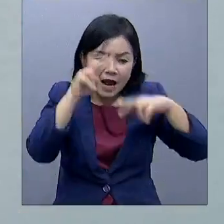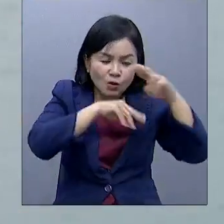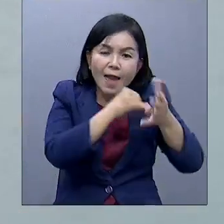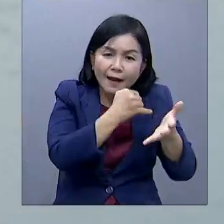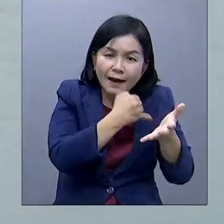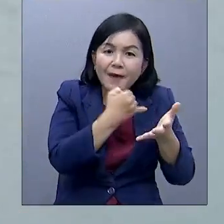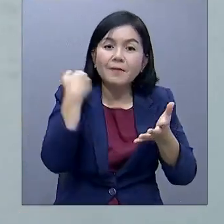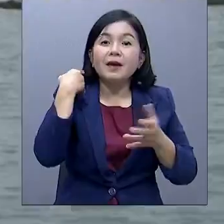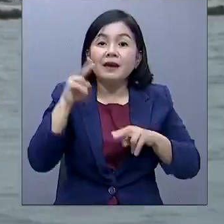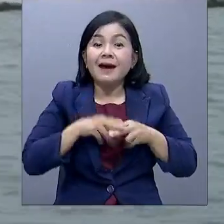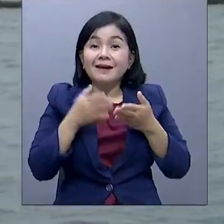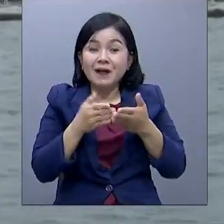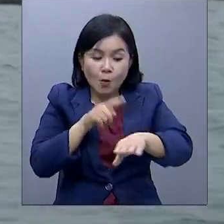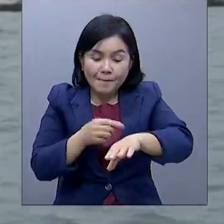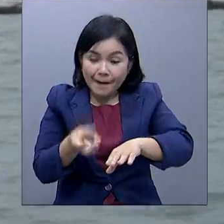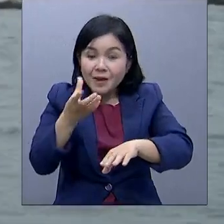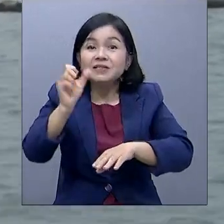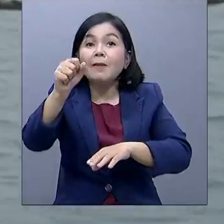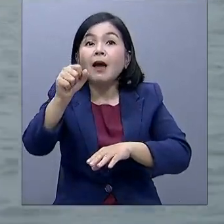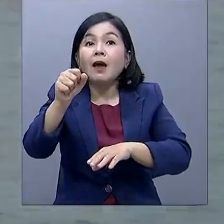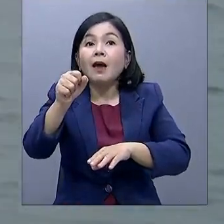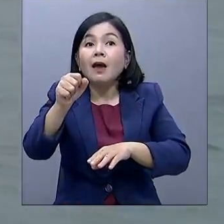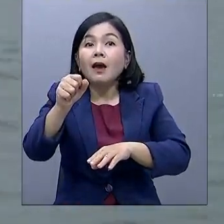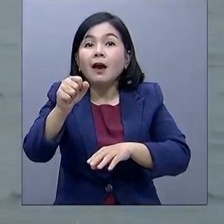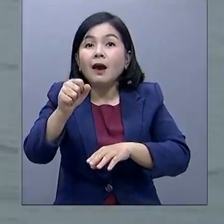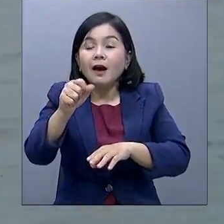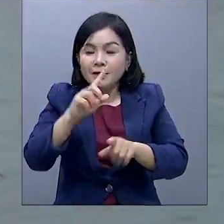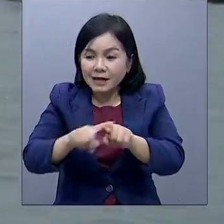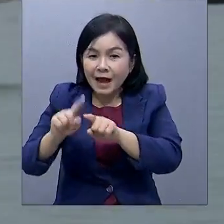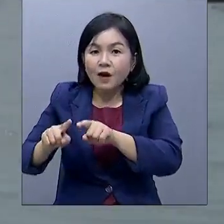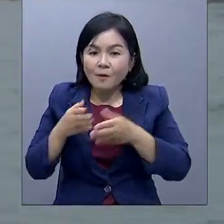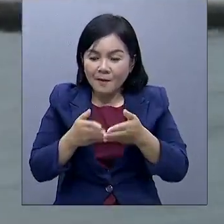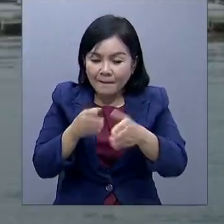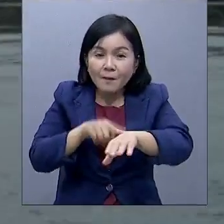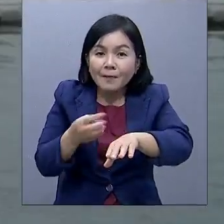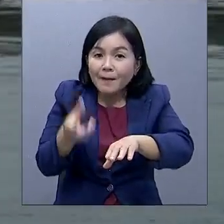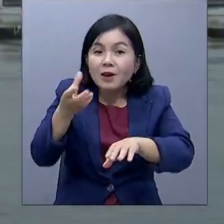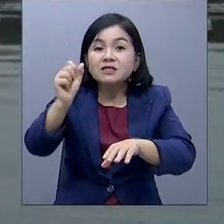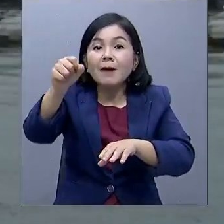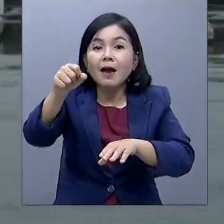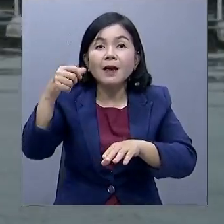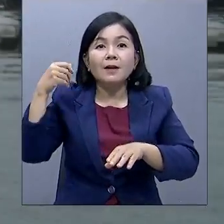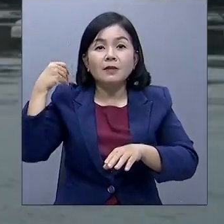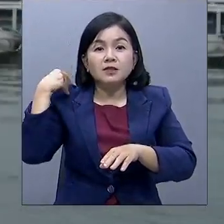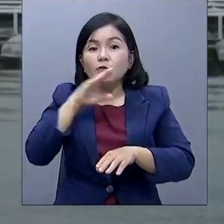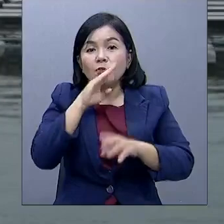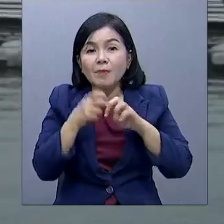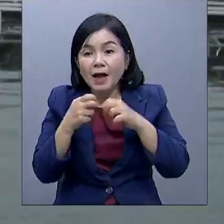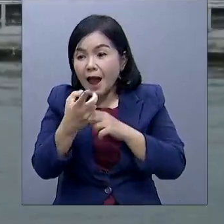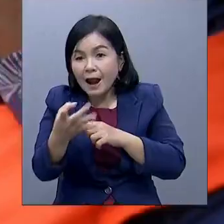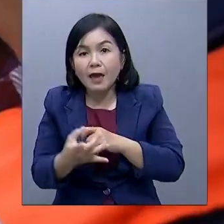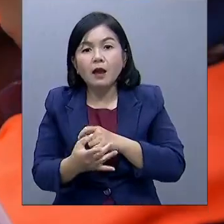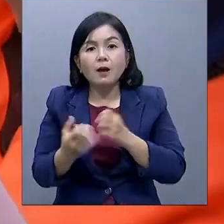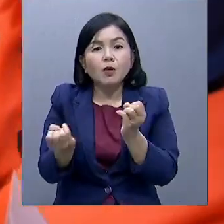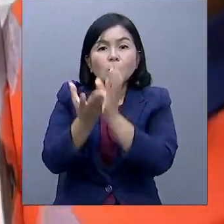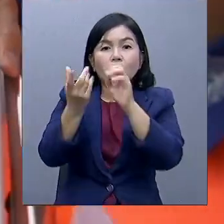เมื่อกี้เรานั่งเรือมาแป๊บเดียวมาถึงแล้วท ี มงานบำรุงรักษาที่จะเข้ามาเนี่ยก็เข้าถ้าเกิดเรียกว่าม ีปัญหา ทางด้านเทคนิคทั้งหล